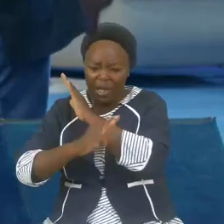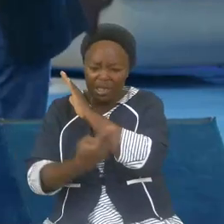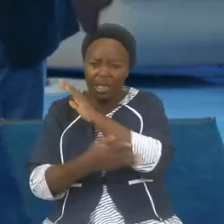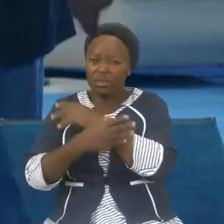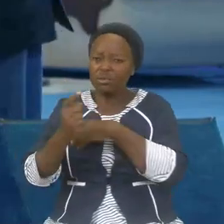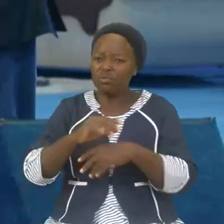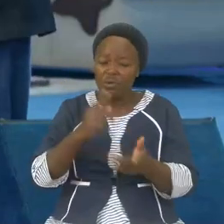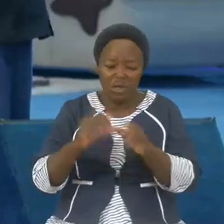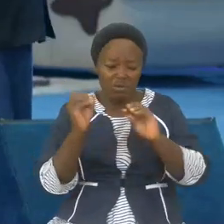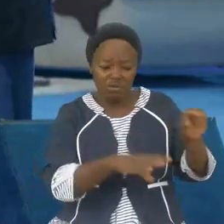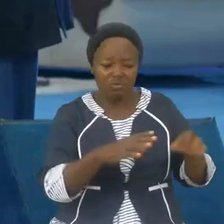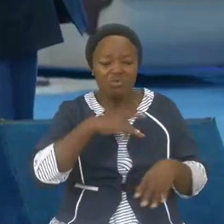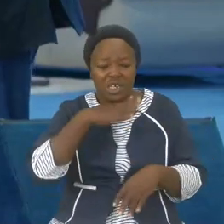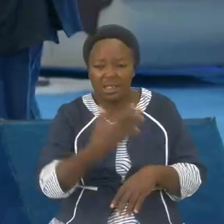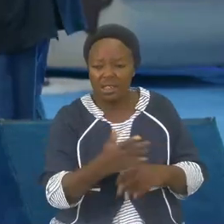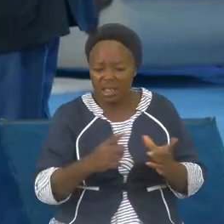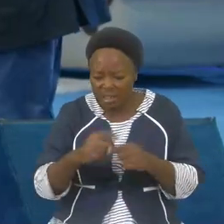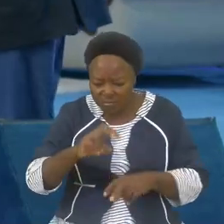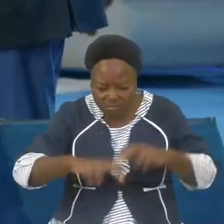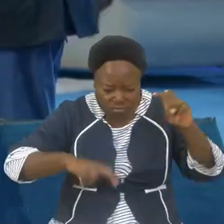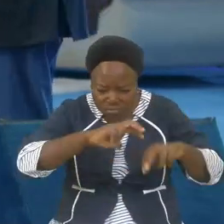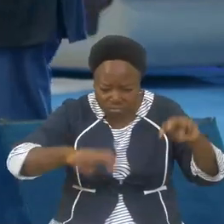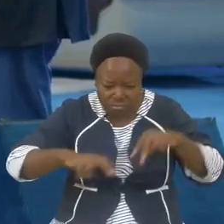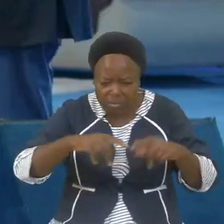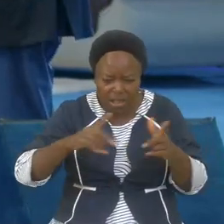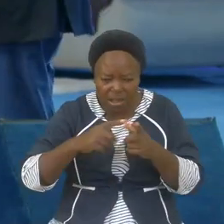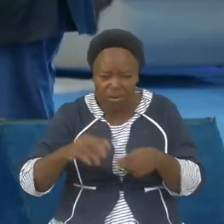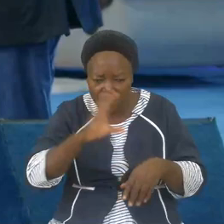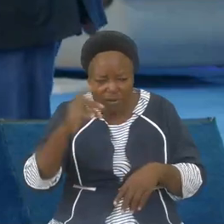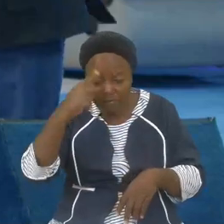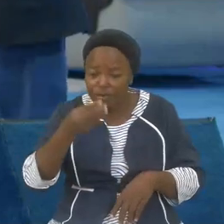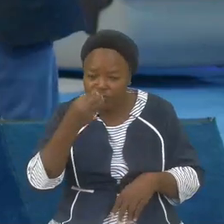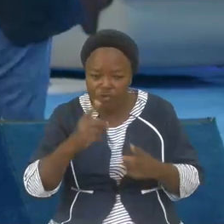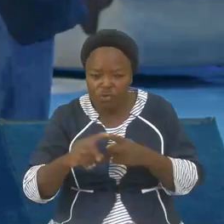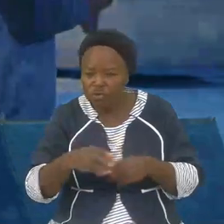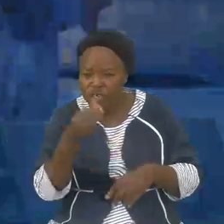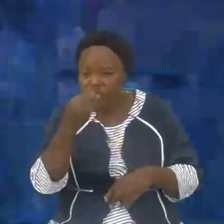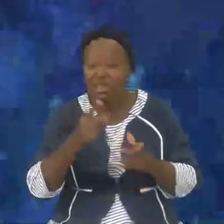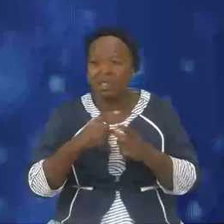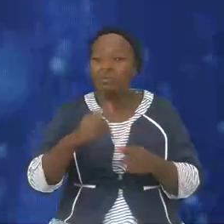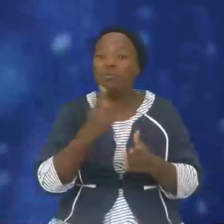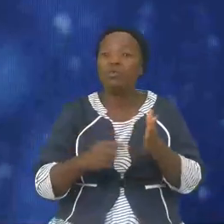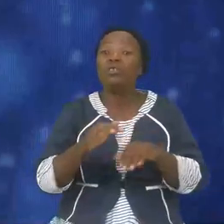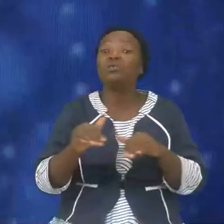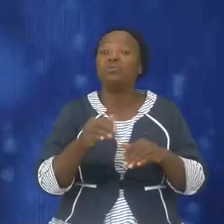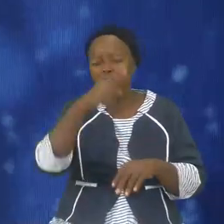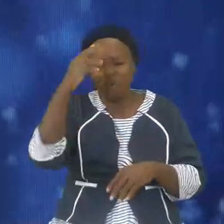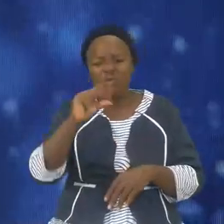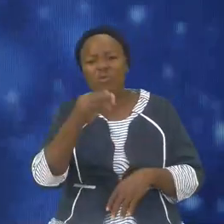gens piquent des choses que les autres ont jetées là-bas avec les bactéries, avec toutes ces choses. Qu'est-ce qu'ils vont faire? Il n'y a